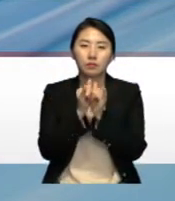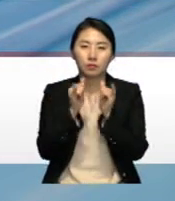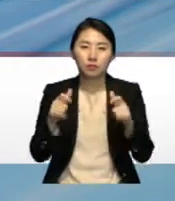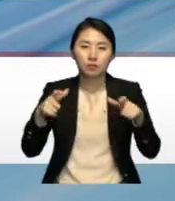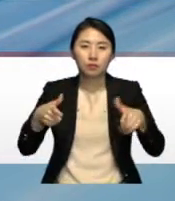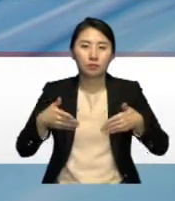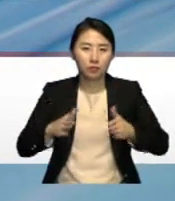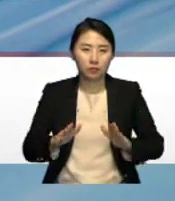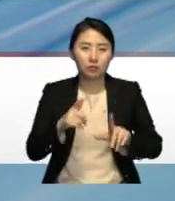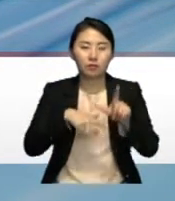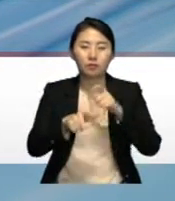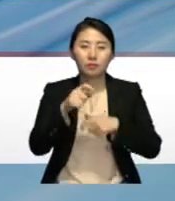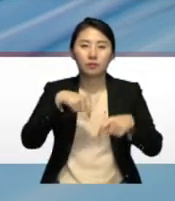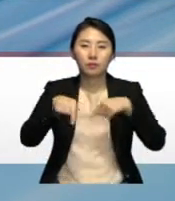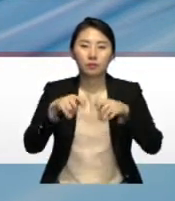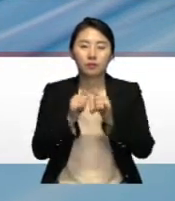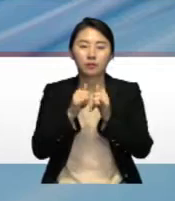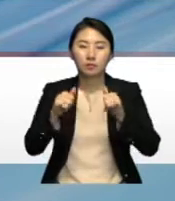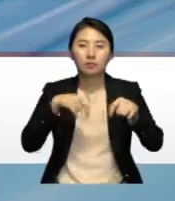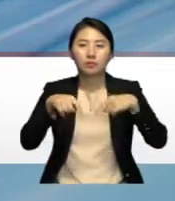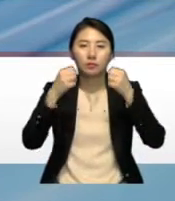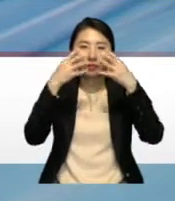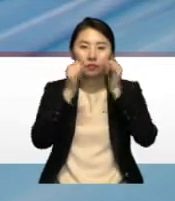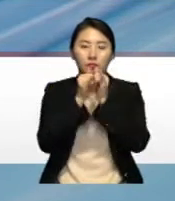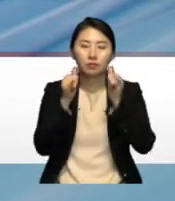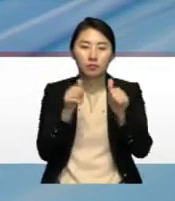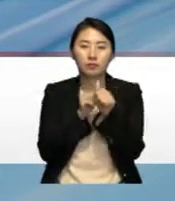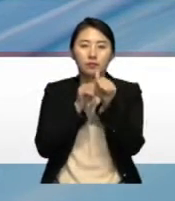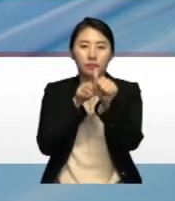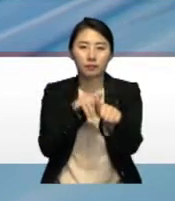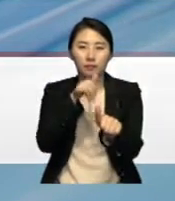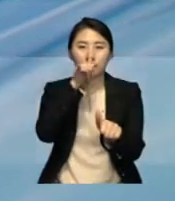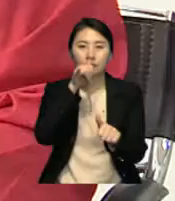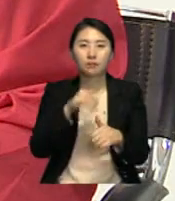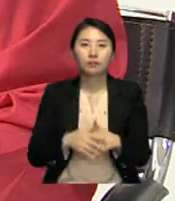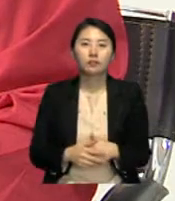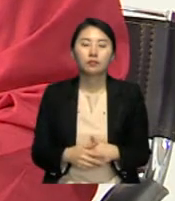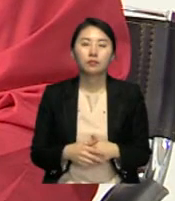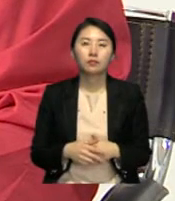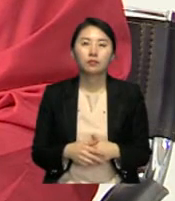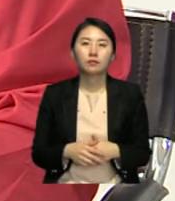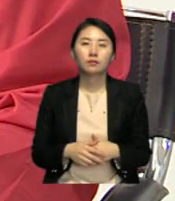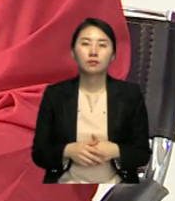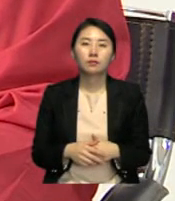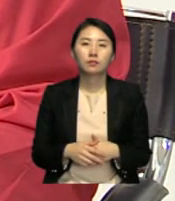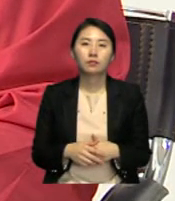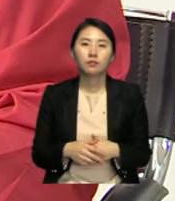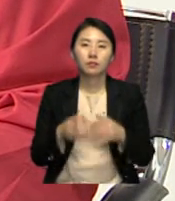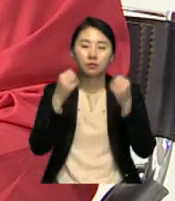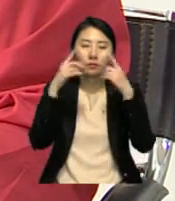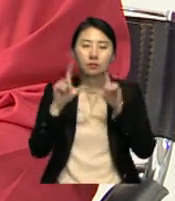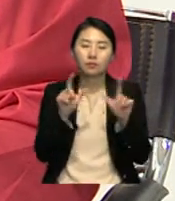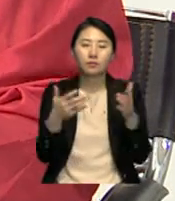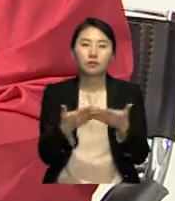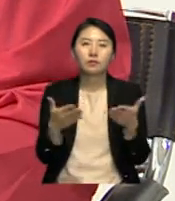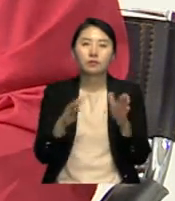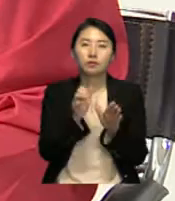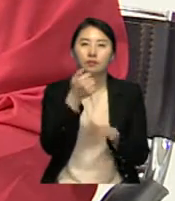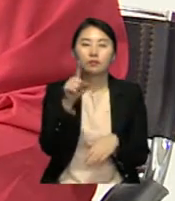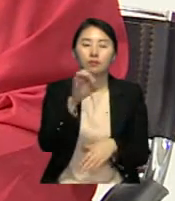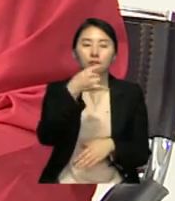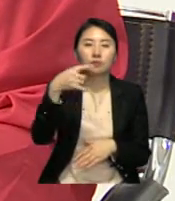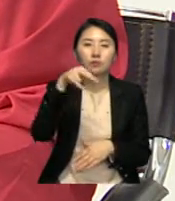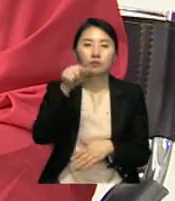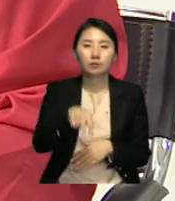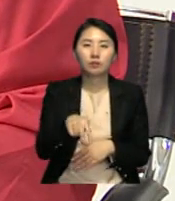더불어 민주당은 정치 신인을 내세웠습니다 김대영 기자 입니다 새누리당의 한인수 후보는 두